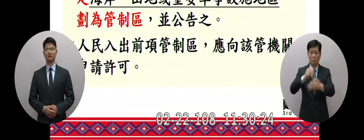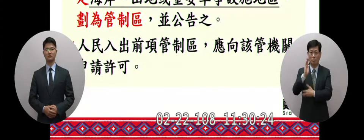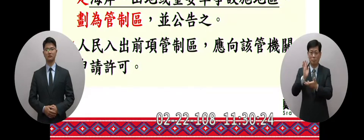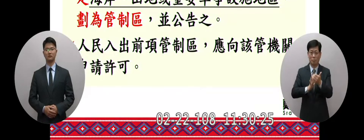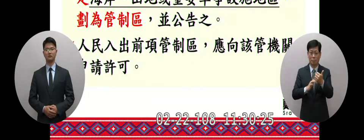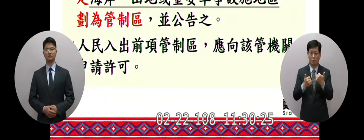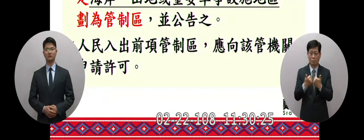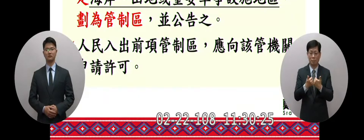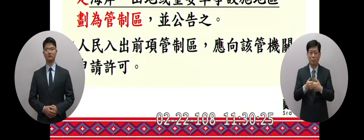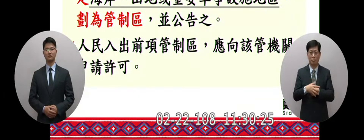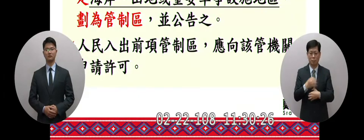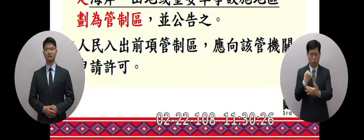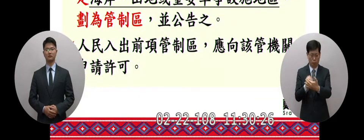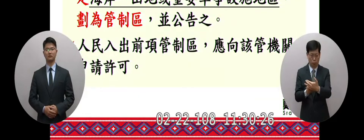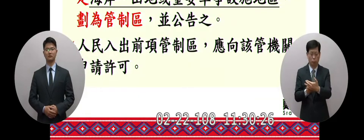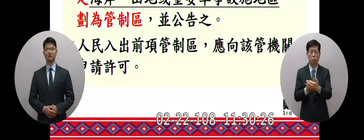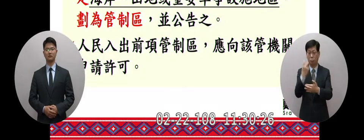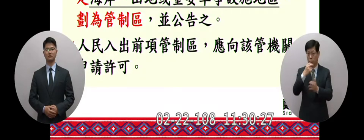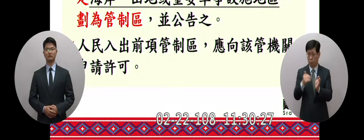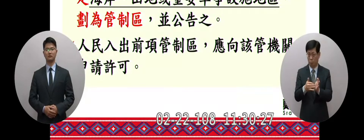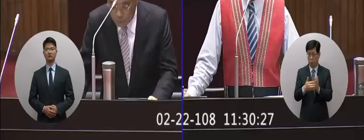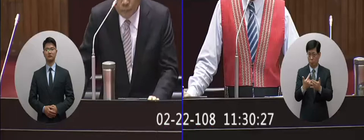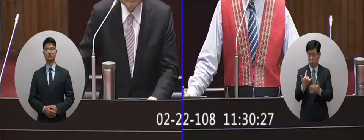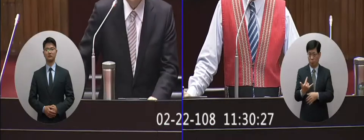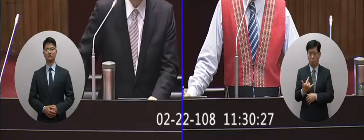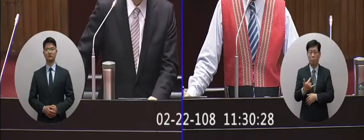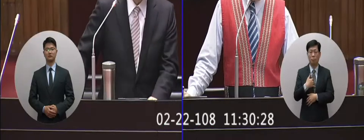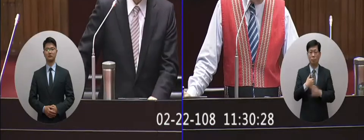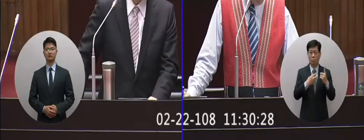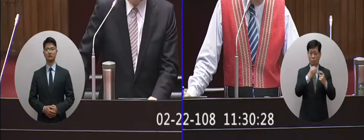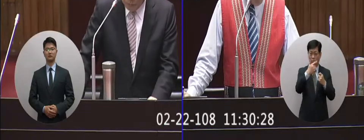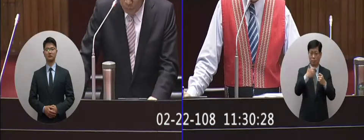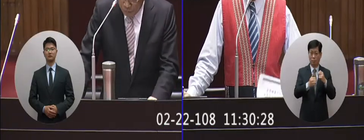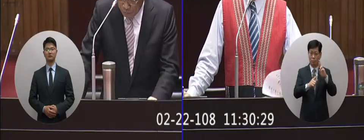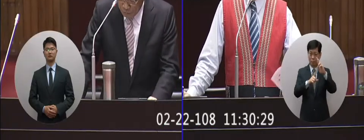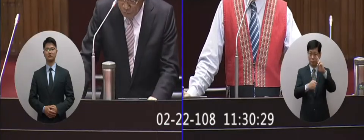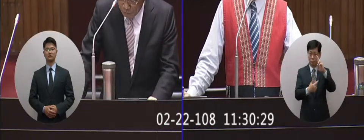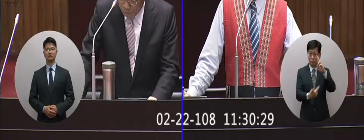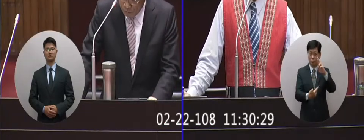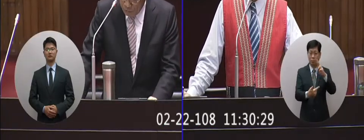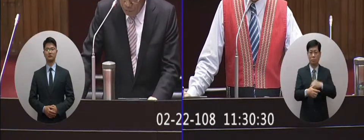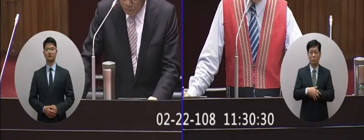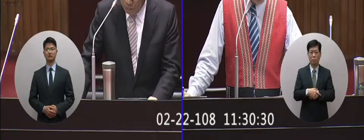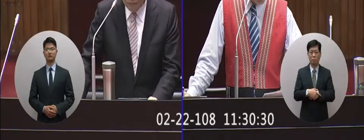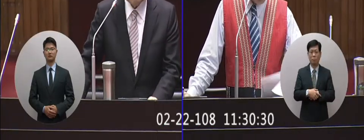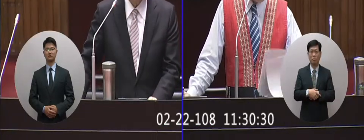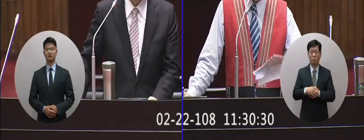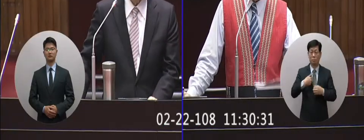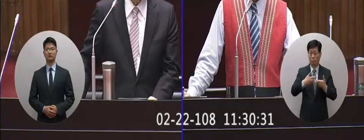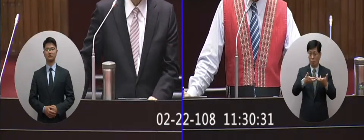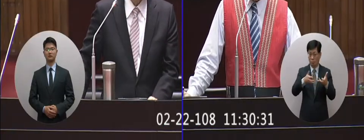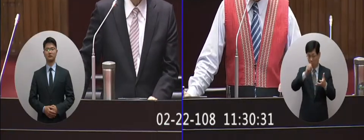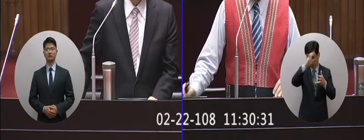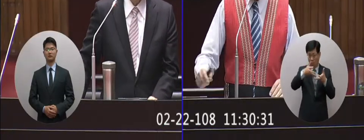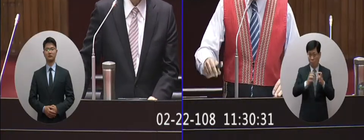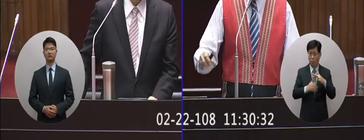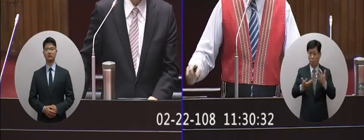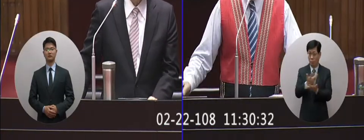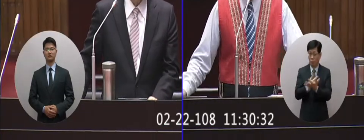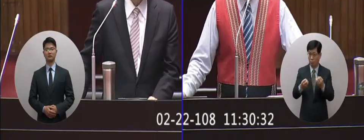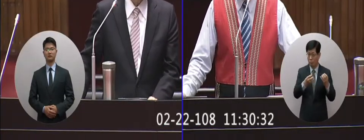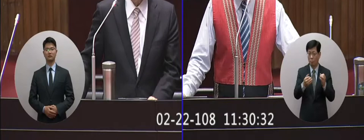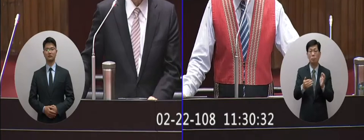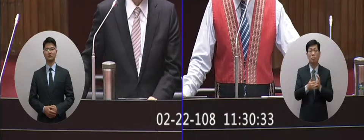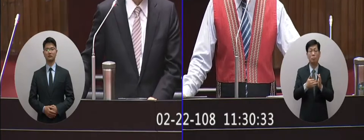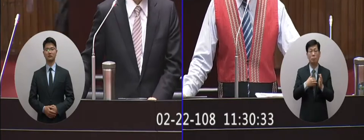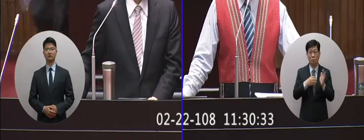会啊审查完毕，106年12月6号党团协商啊，你看